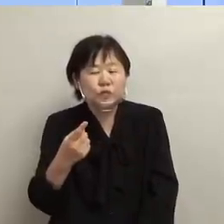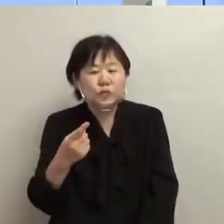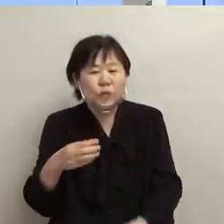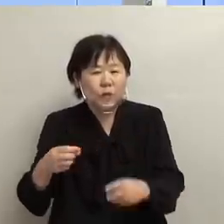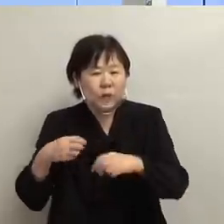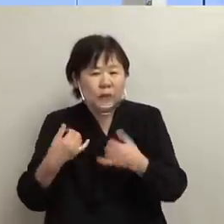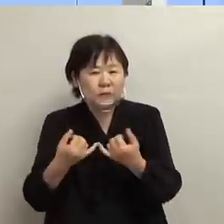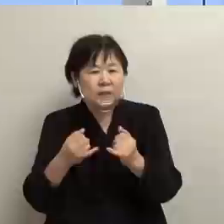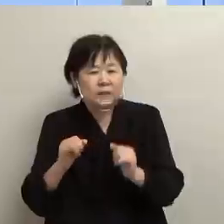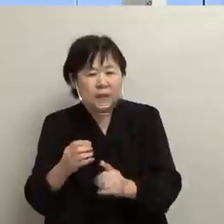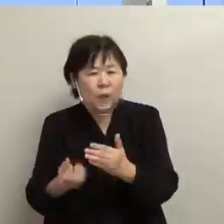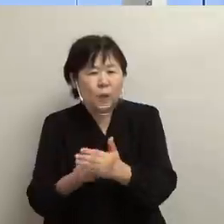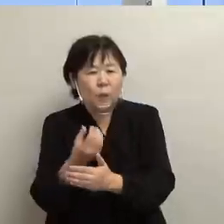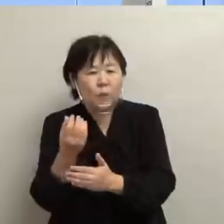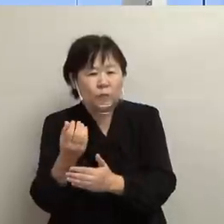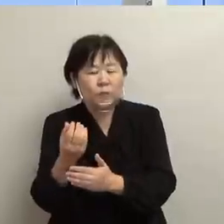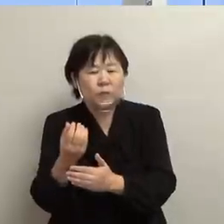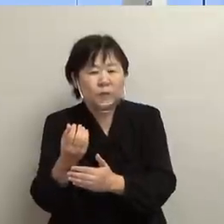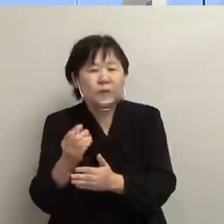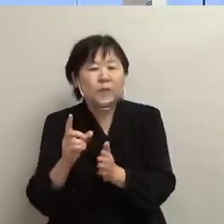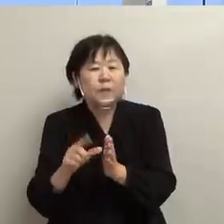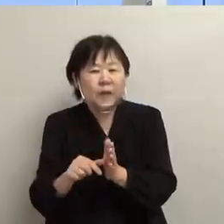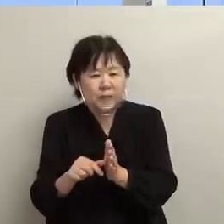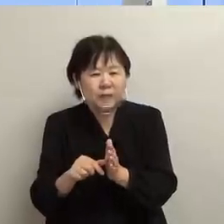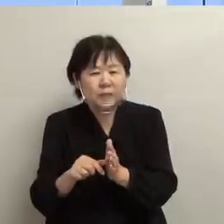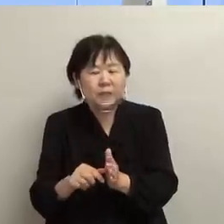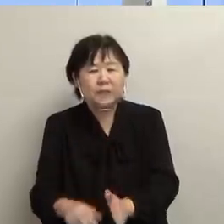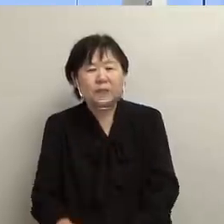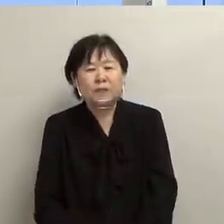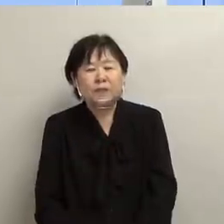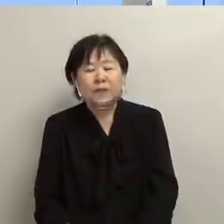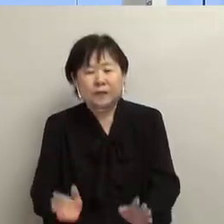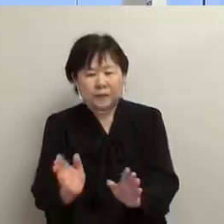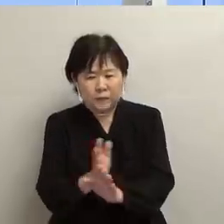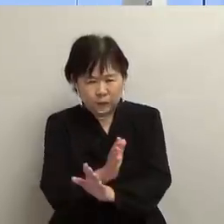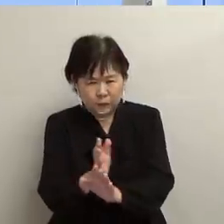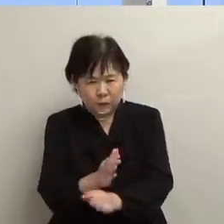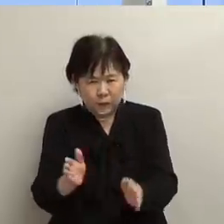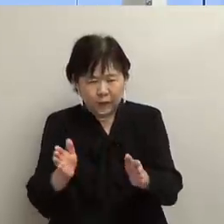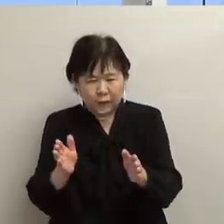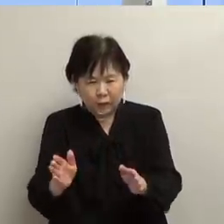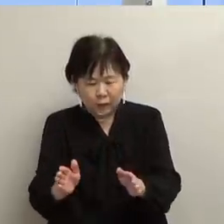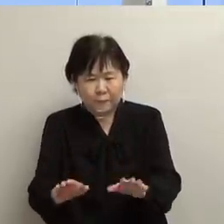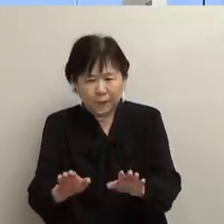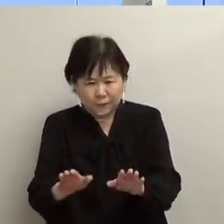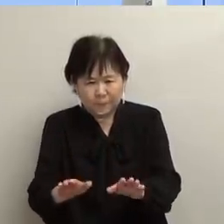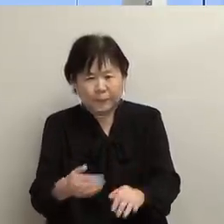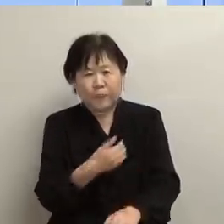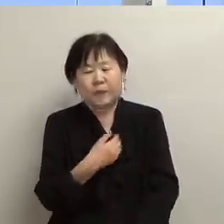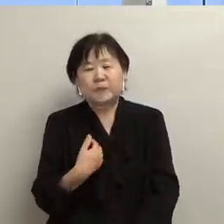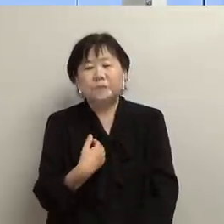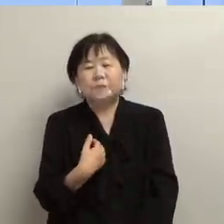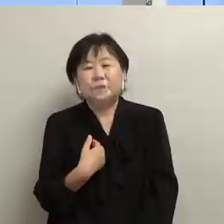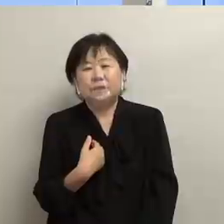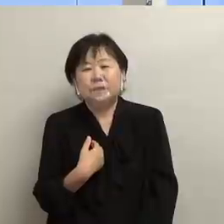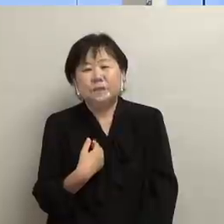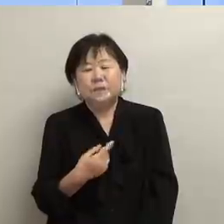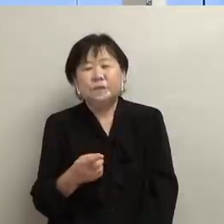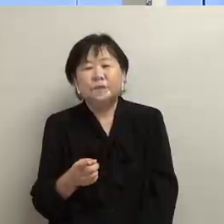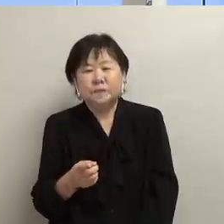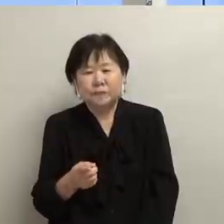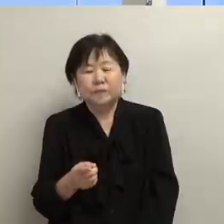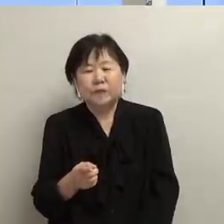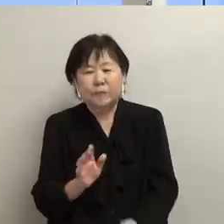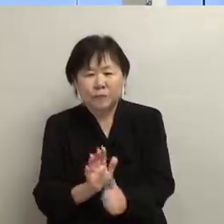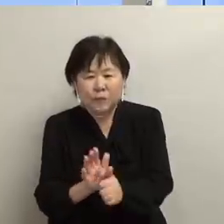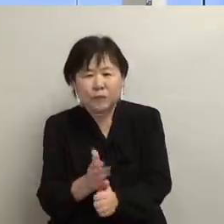感染者が出るような波に襲われたとしてもですね当面耐えられるとそのからいろんな対応は取れる体制をつくってき